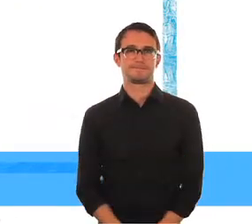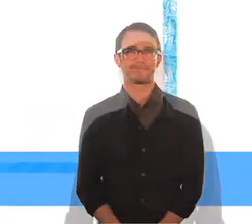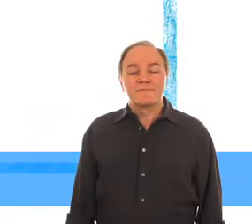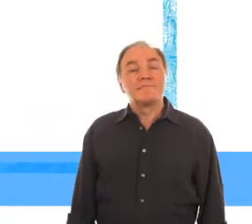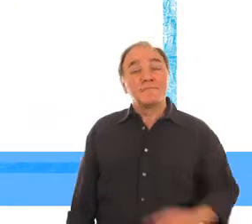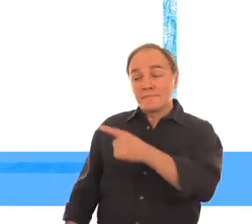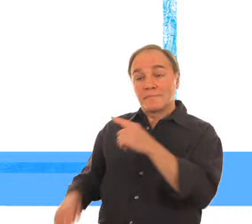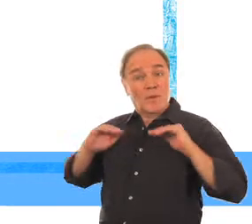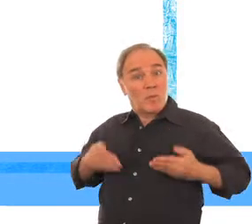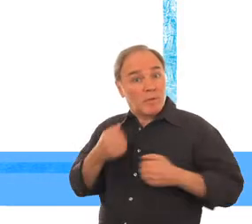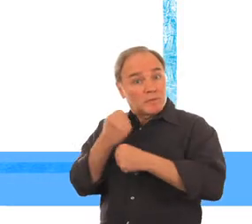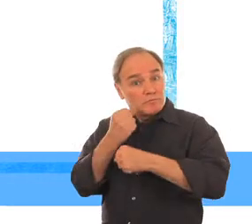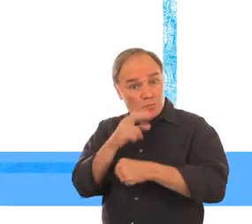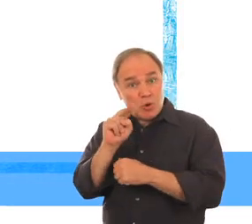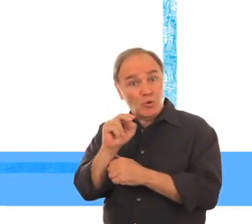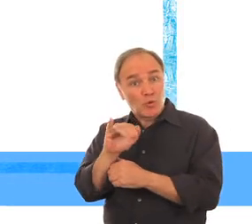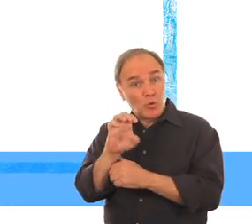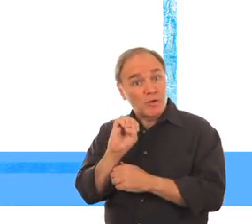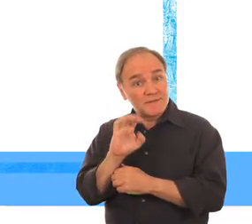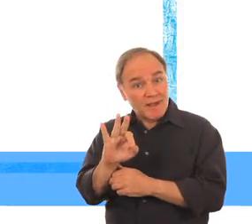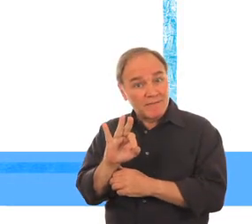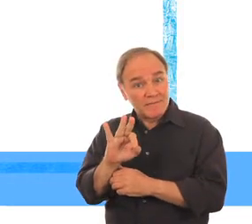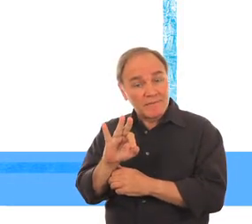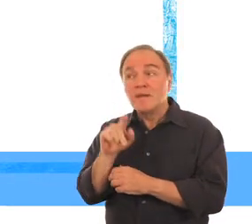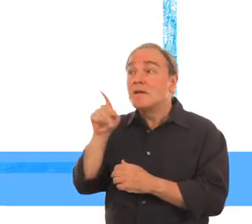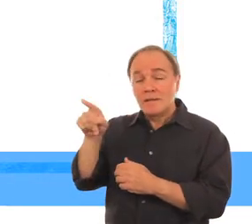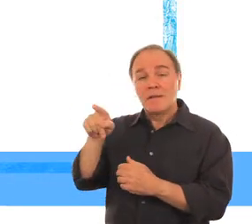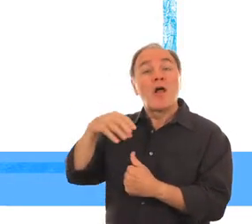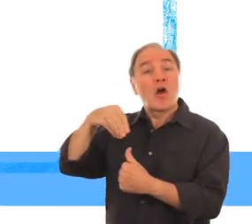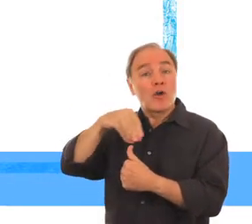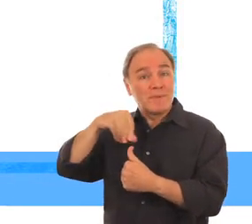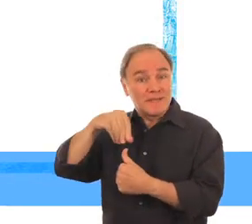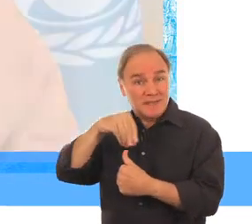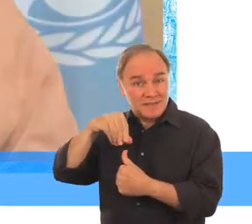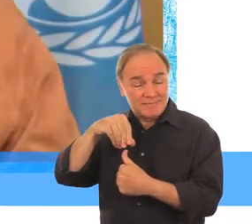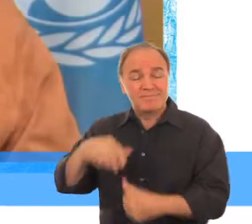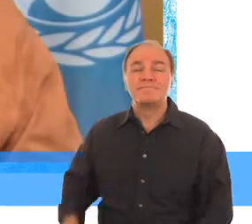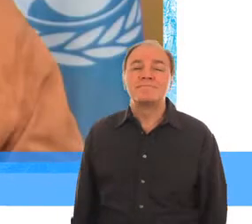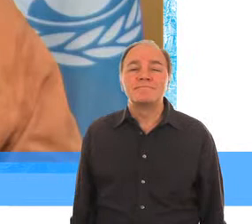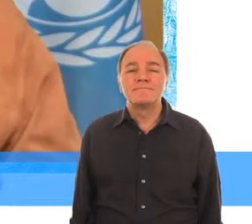Un point de vue d'Arménie. Kristina Rochella, représentante adjointe, UNICEF Arménie.